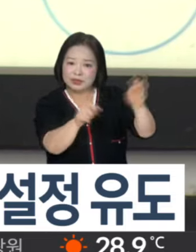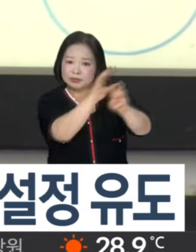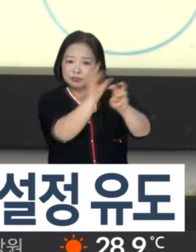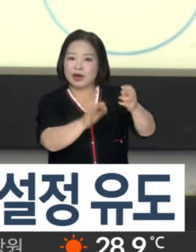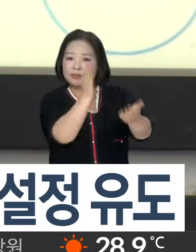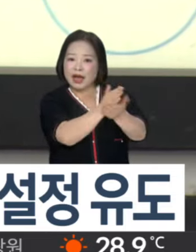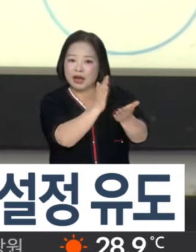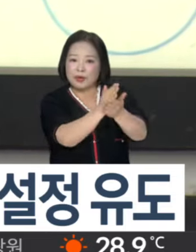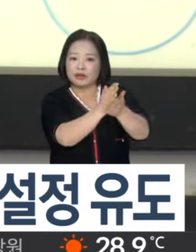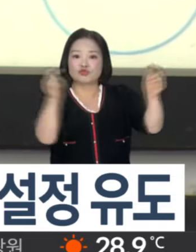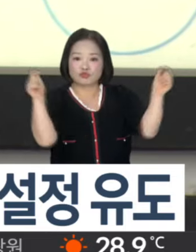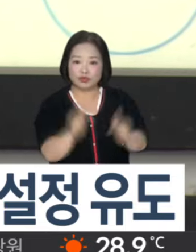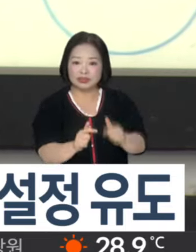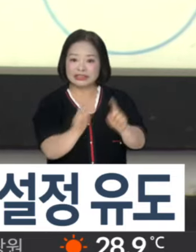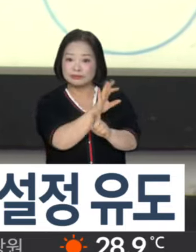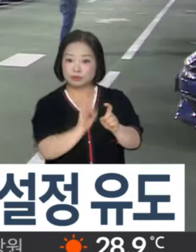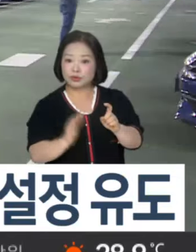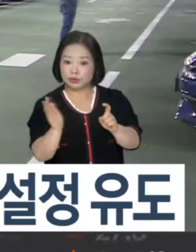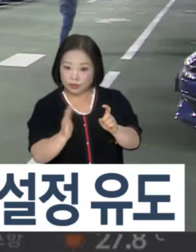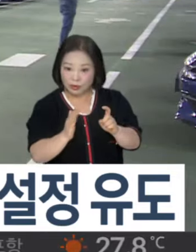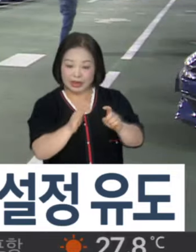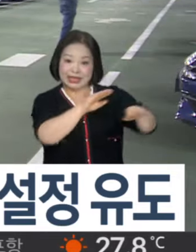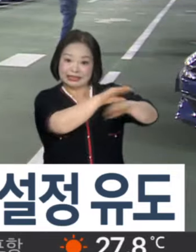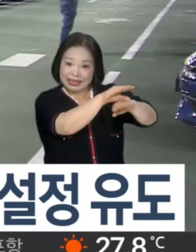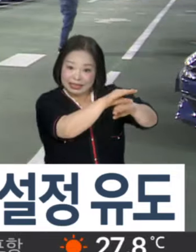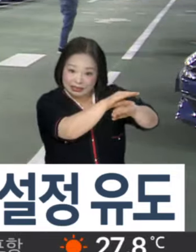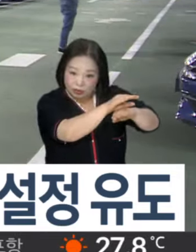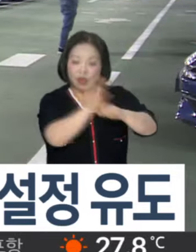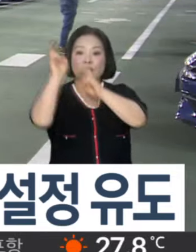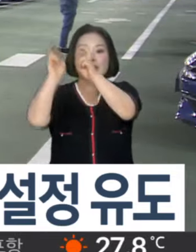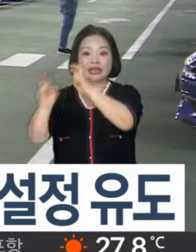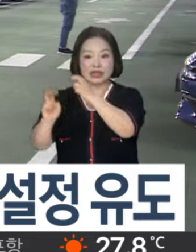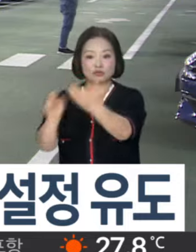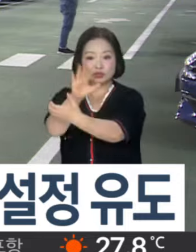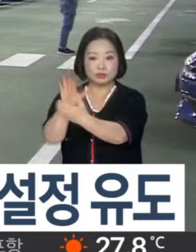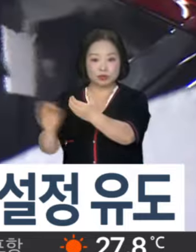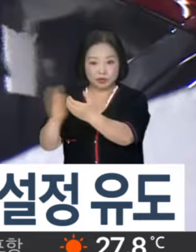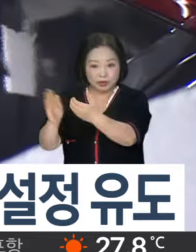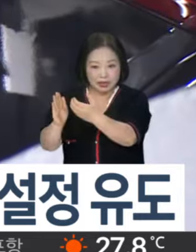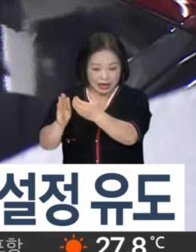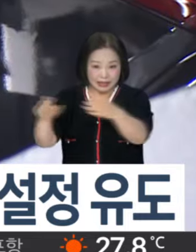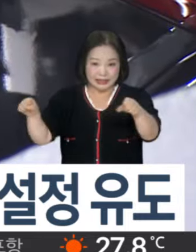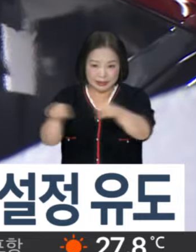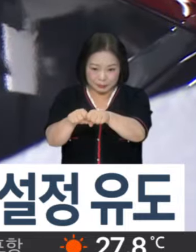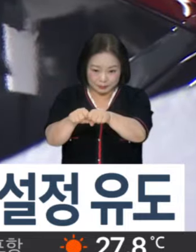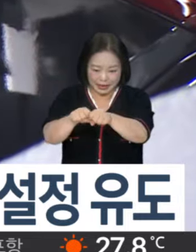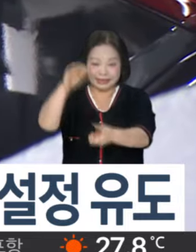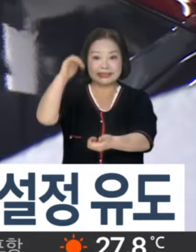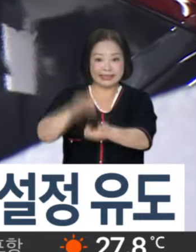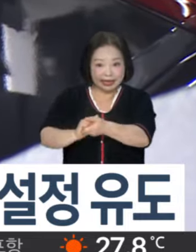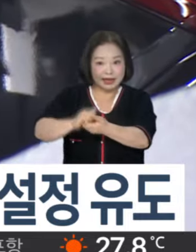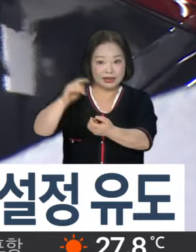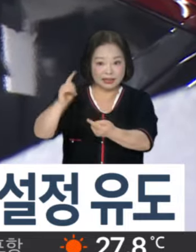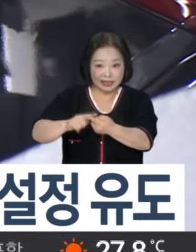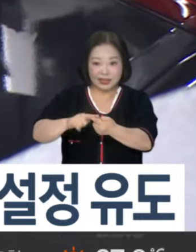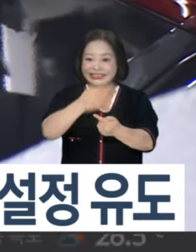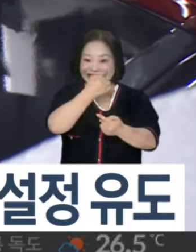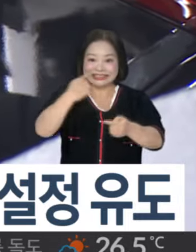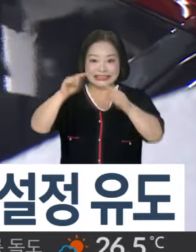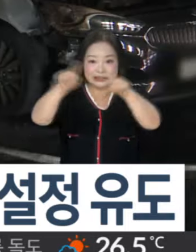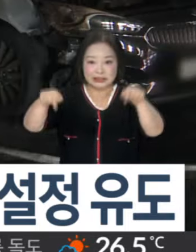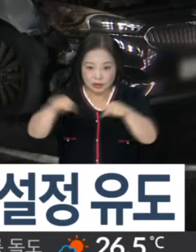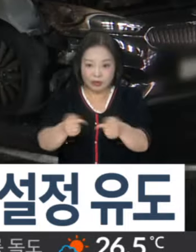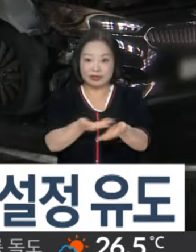상향 설정하도록 하고 해당 차량에는 제조사에서 90%로 충전 제한이 적용되었다는 인증서를 발급하도록 하겠다는